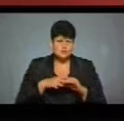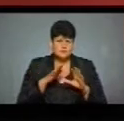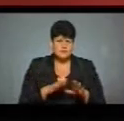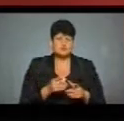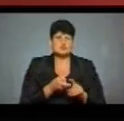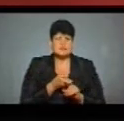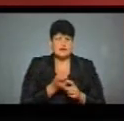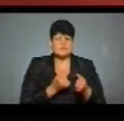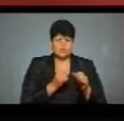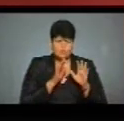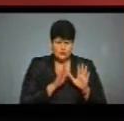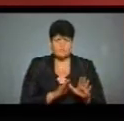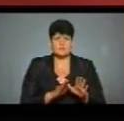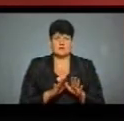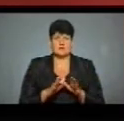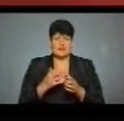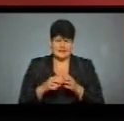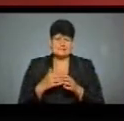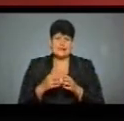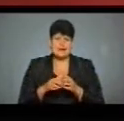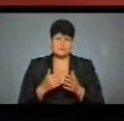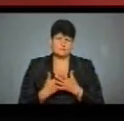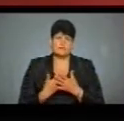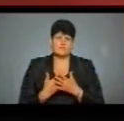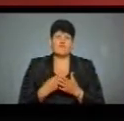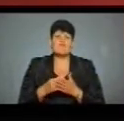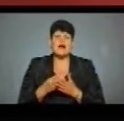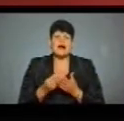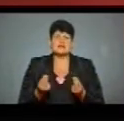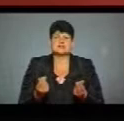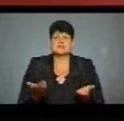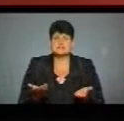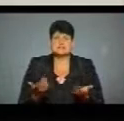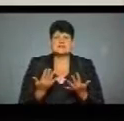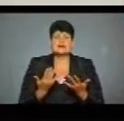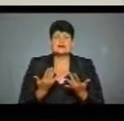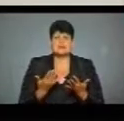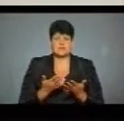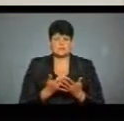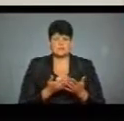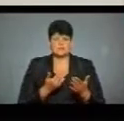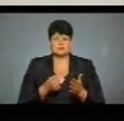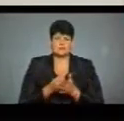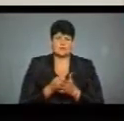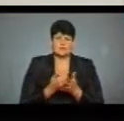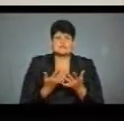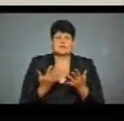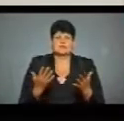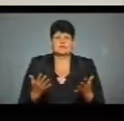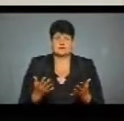вивести так, якусь середню вартість, чи можемо ми назвати, від скількох чи до скількох